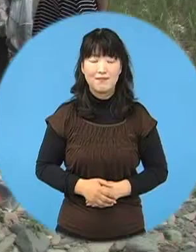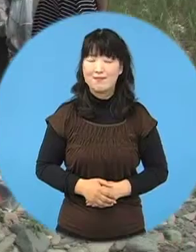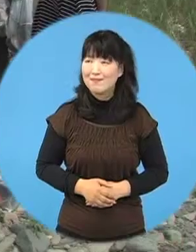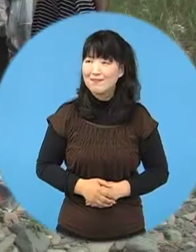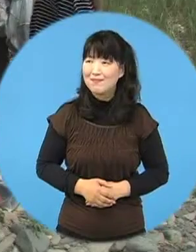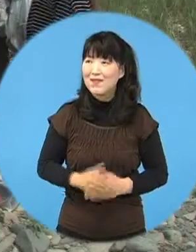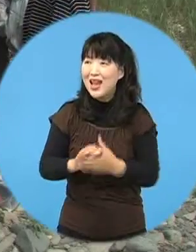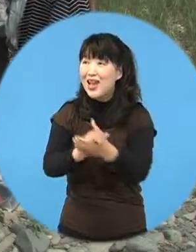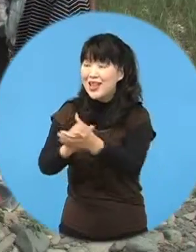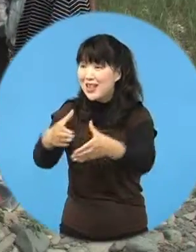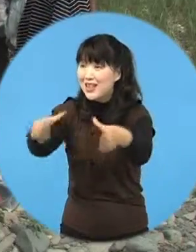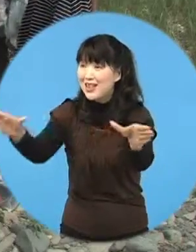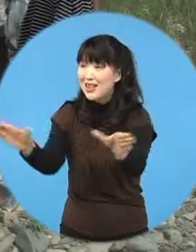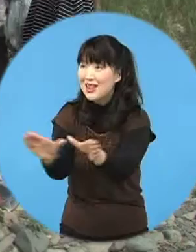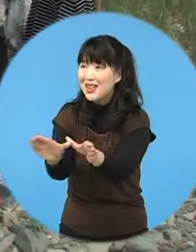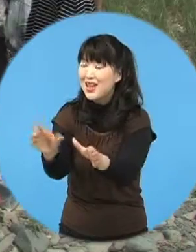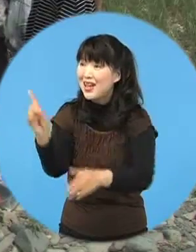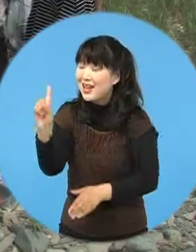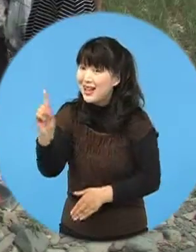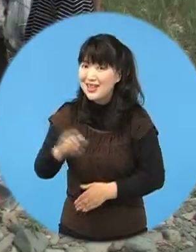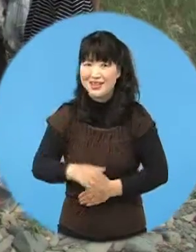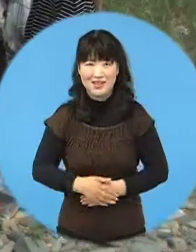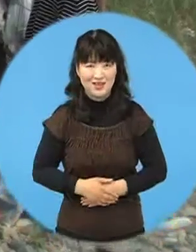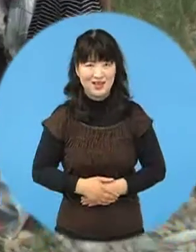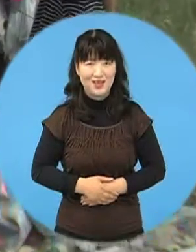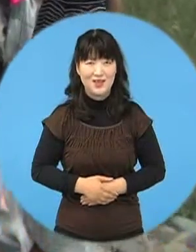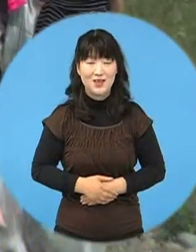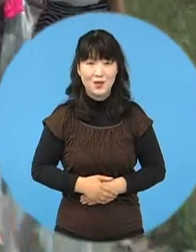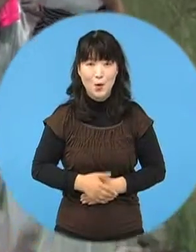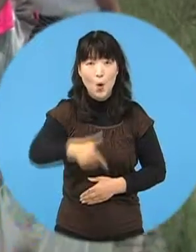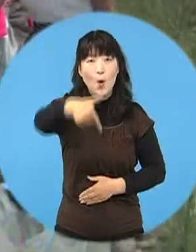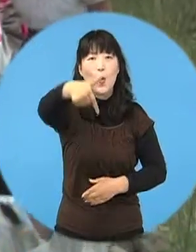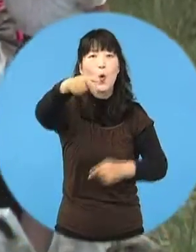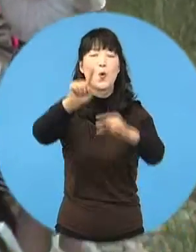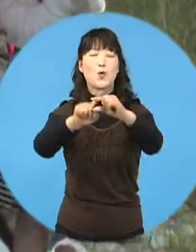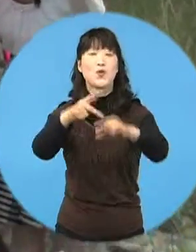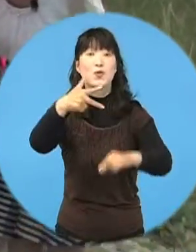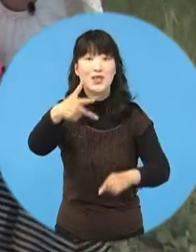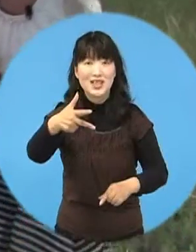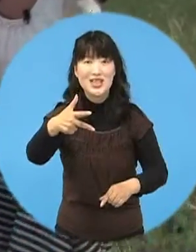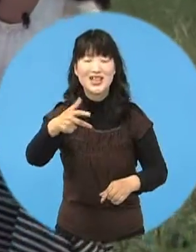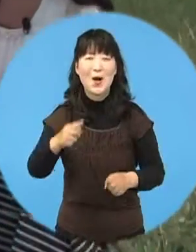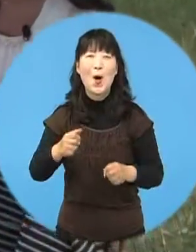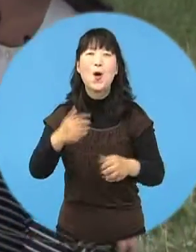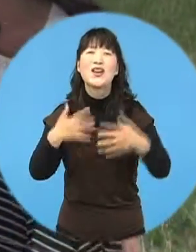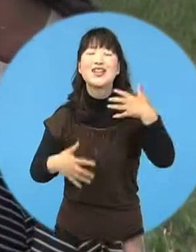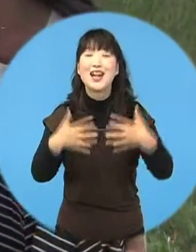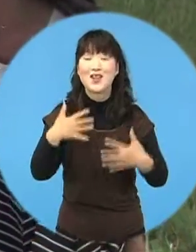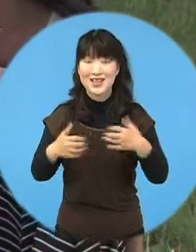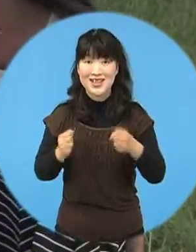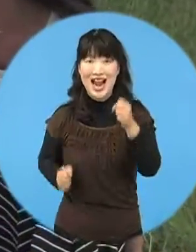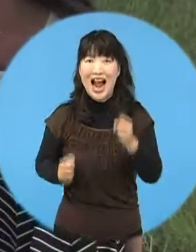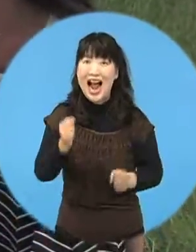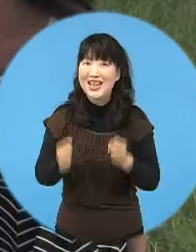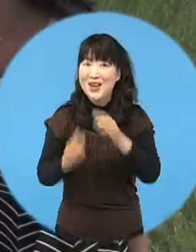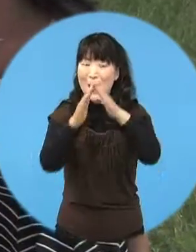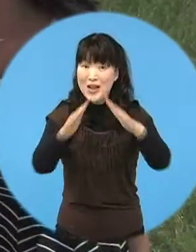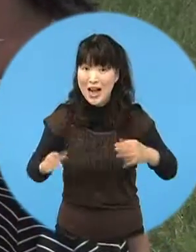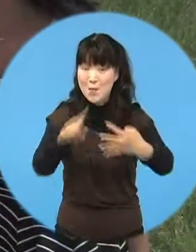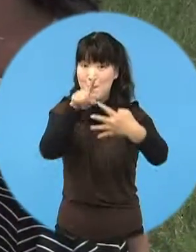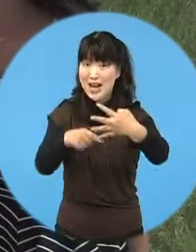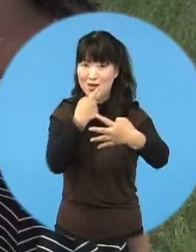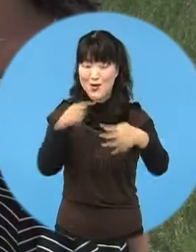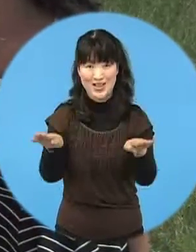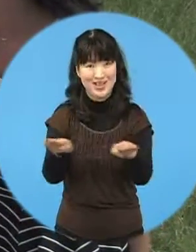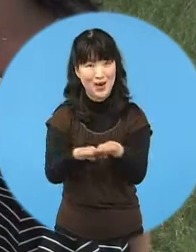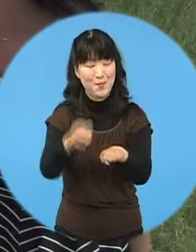はい、皆さんどういったお仲間なんですか。 これはですね、府中市の、楽しく走ろう会という会で、はい、毎週日曜日に